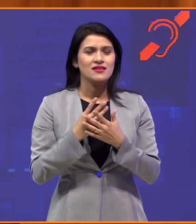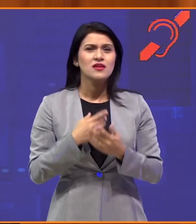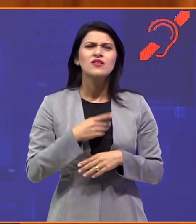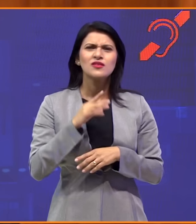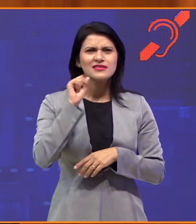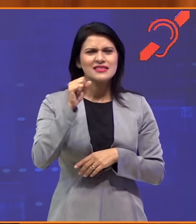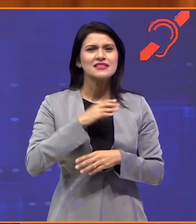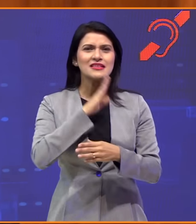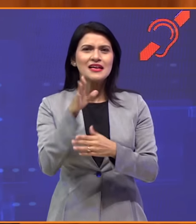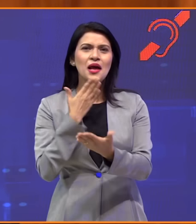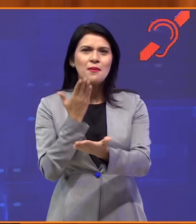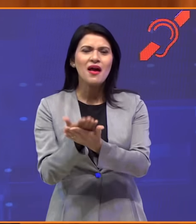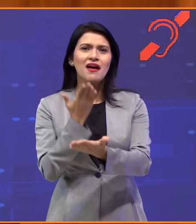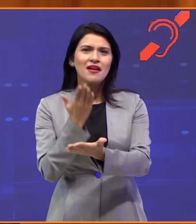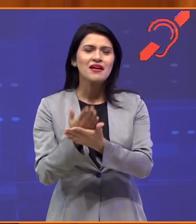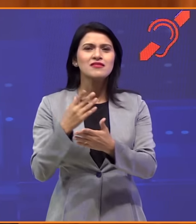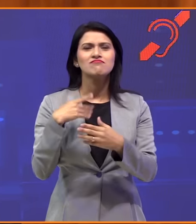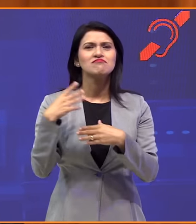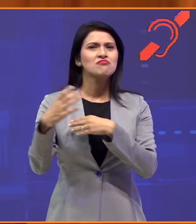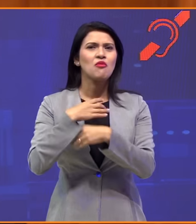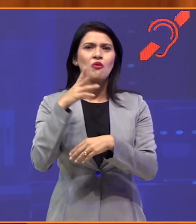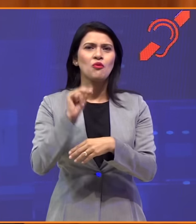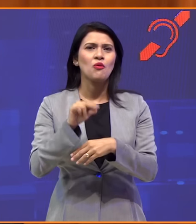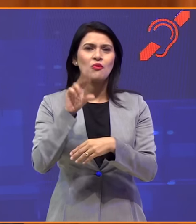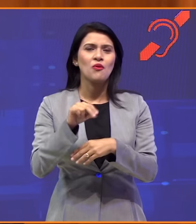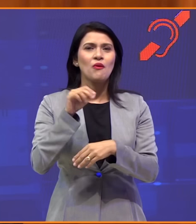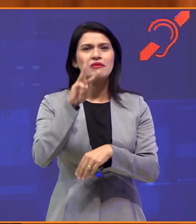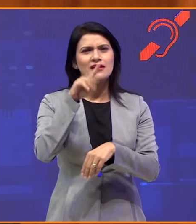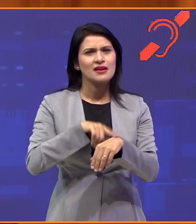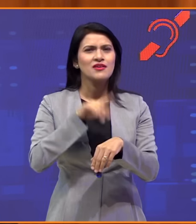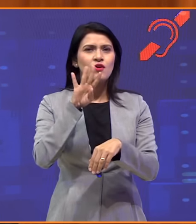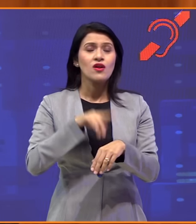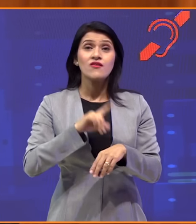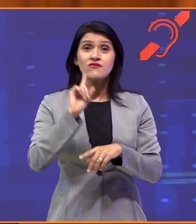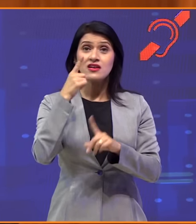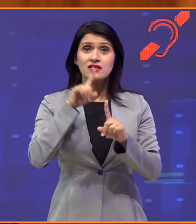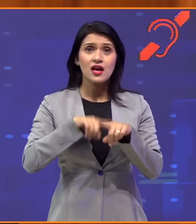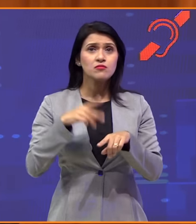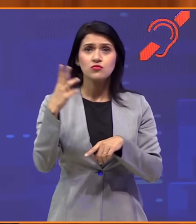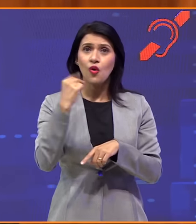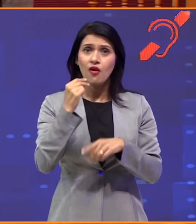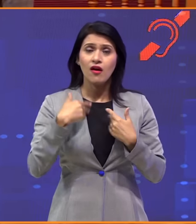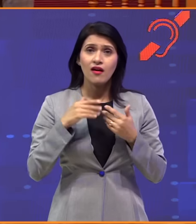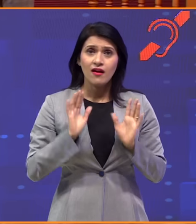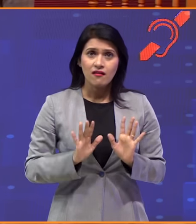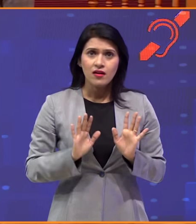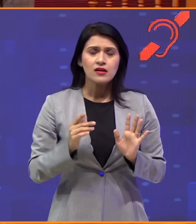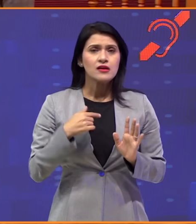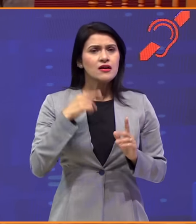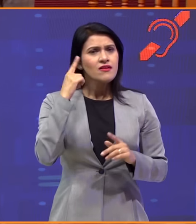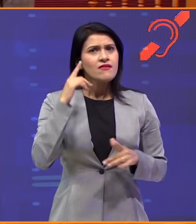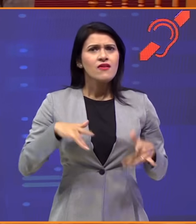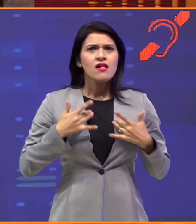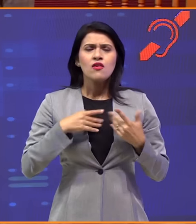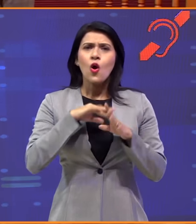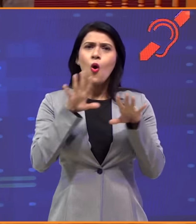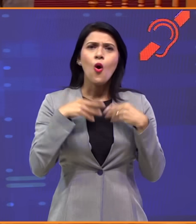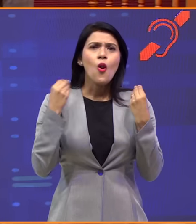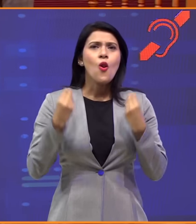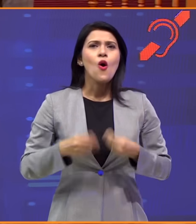बार मुझे एडमिशन नहीं दिया गया था पहली बार बहुत मुश्किल हुई थी पहली बार तो ऐसा लगा जैसे कि मेरा सब कुछ खत्म हो गया अब मैं